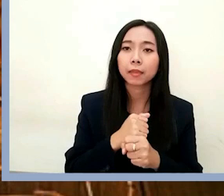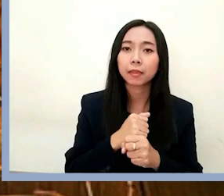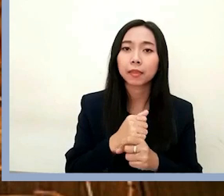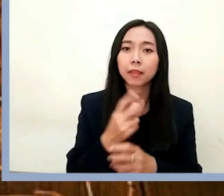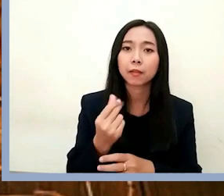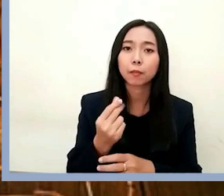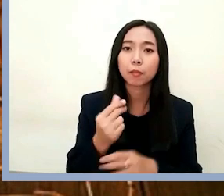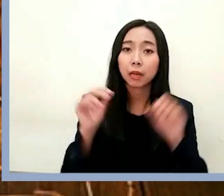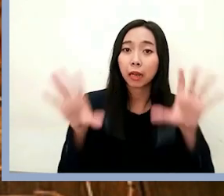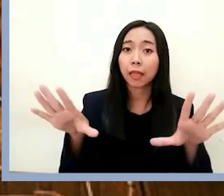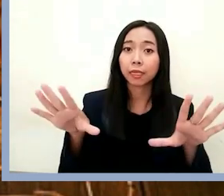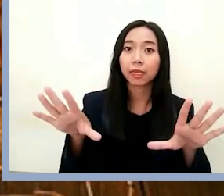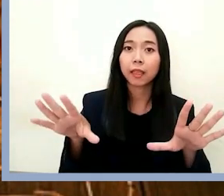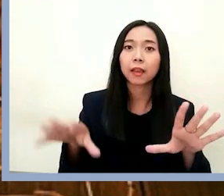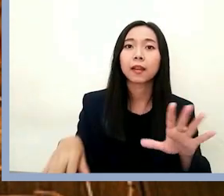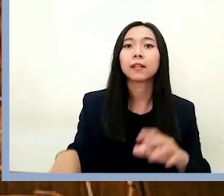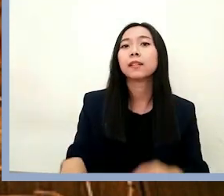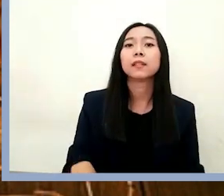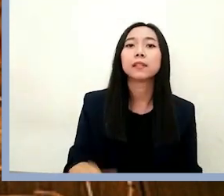secara halal